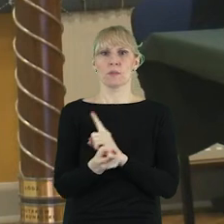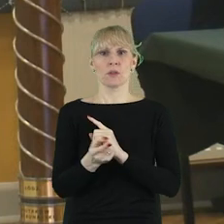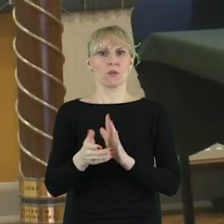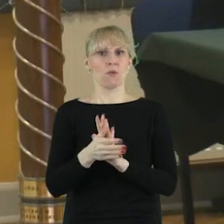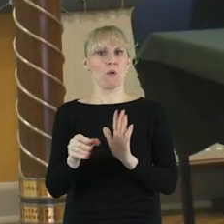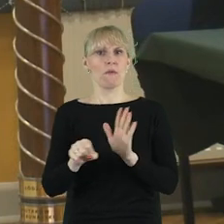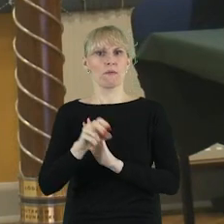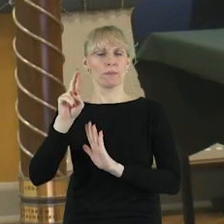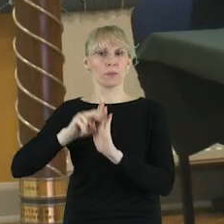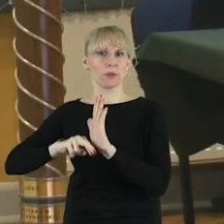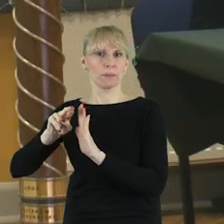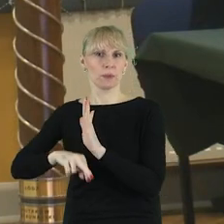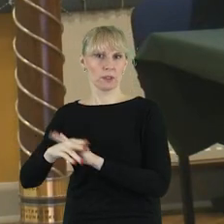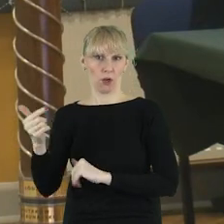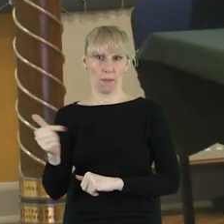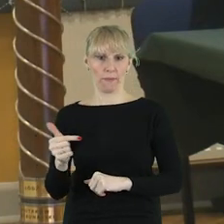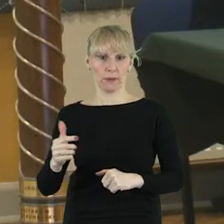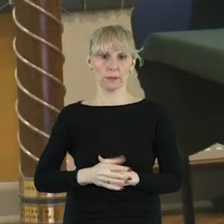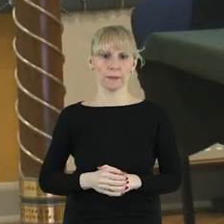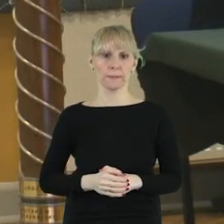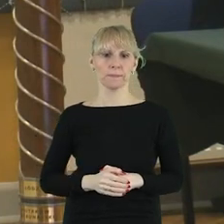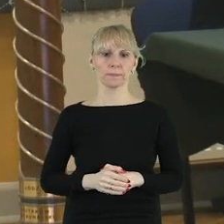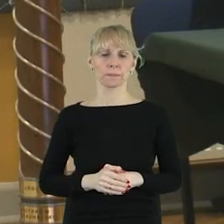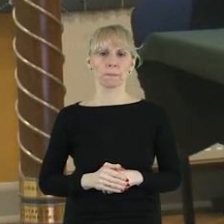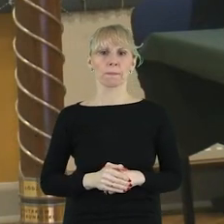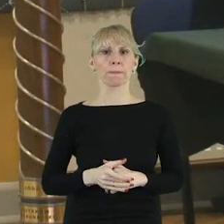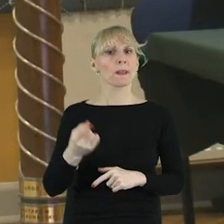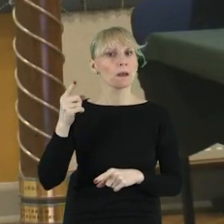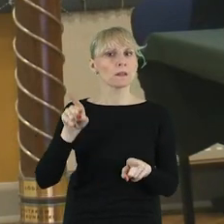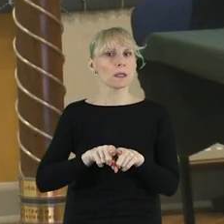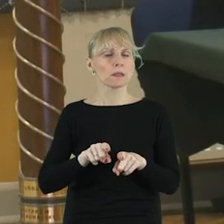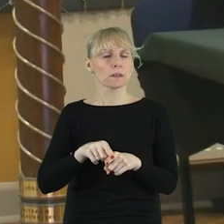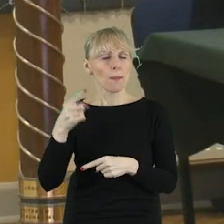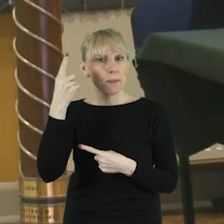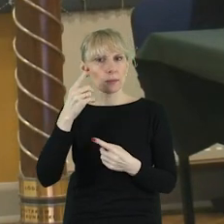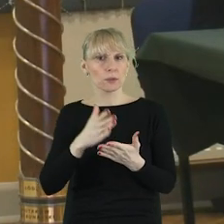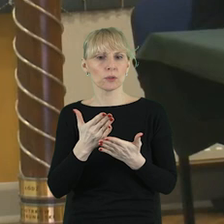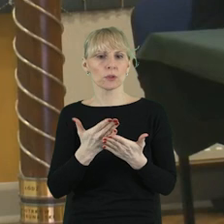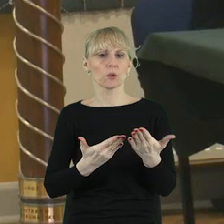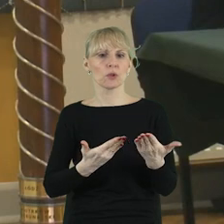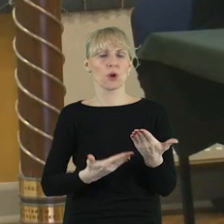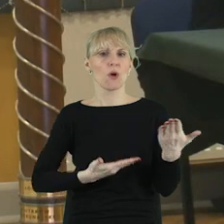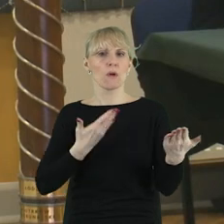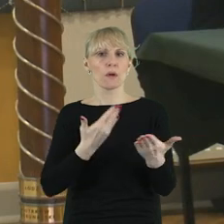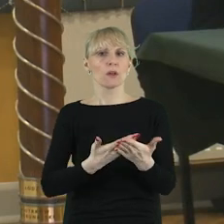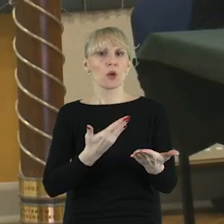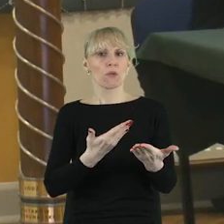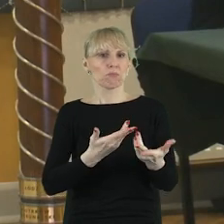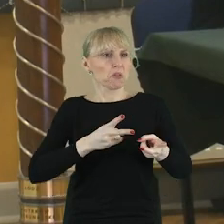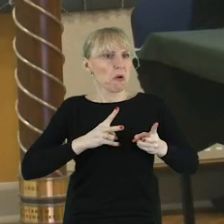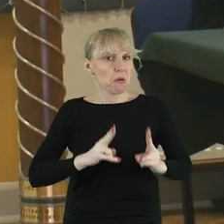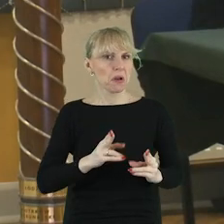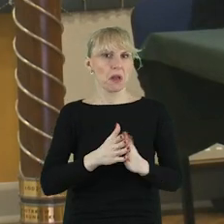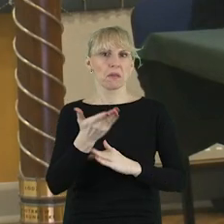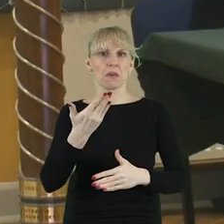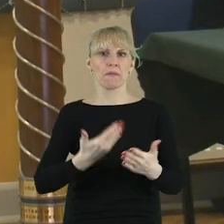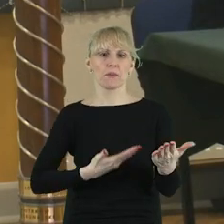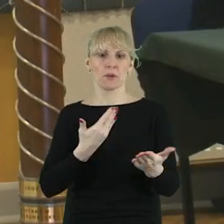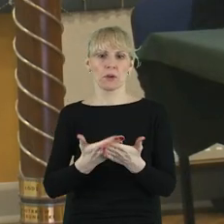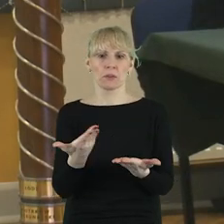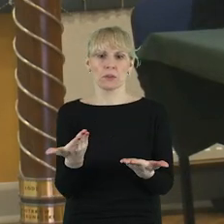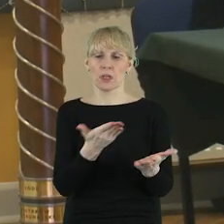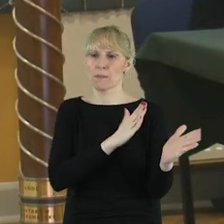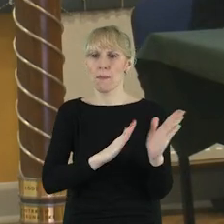wnioskodawcy złożyliśmy konkretny wniosek o sesję nadzwyczajną i bez naszej zgody ten porządek nie powinien zostać zmieniony. To jeżeli chodzi o